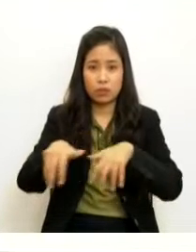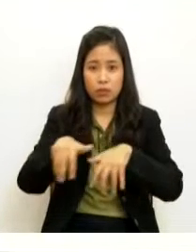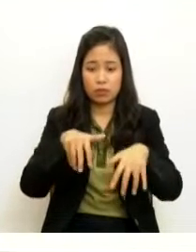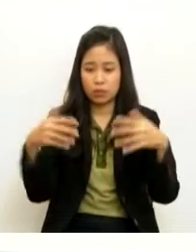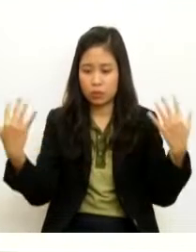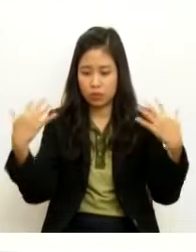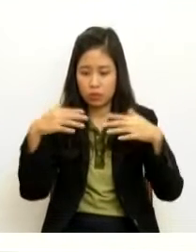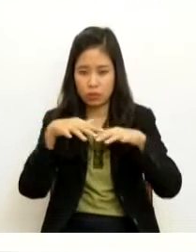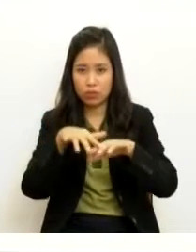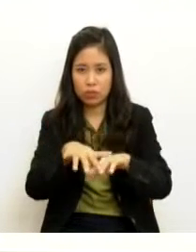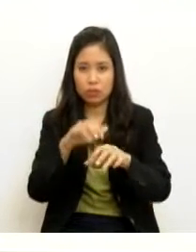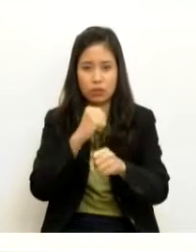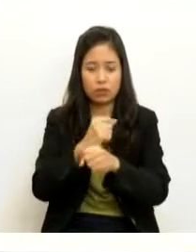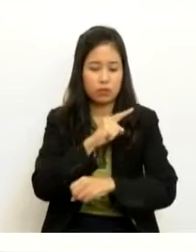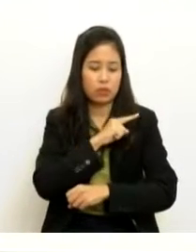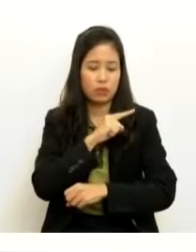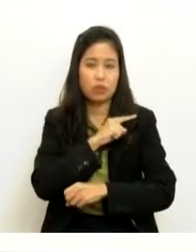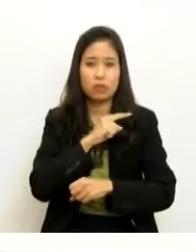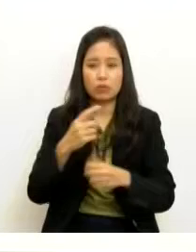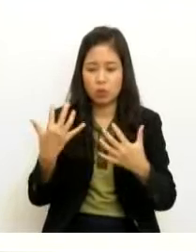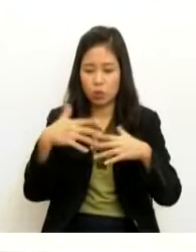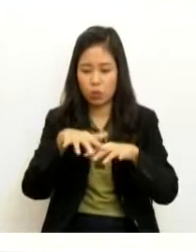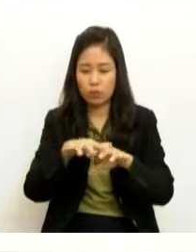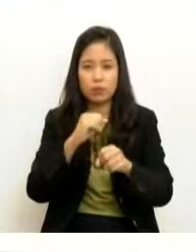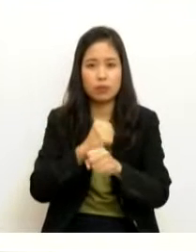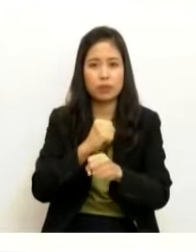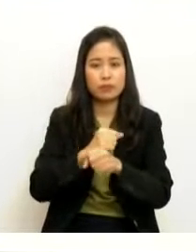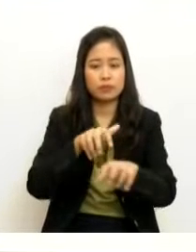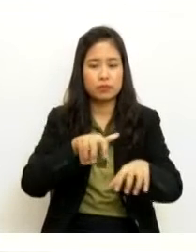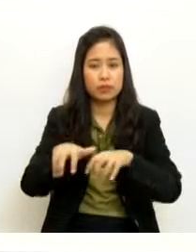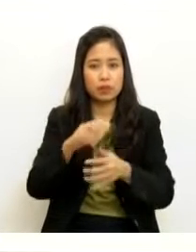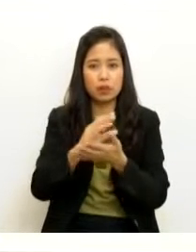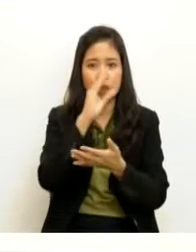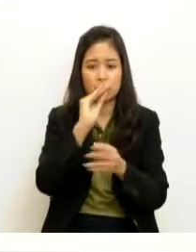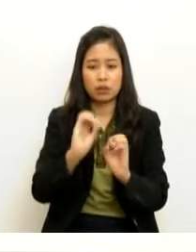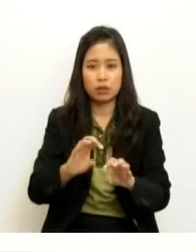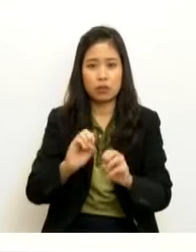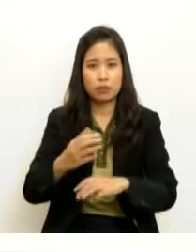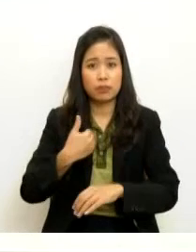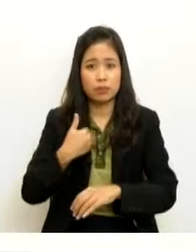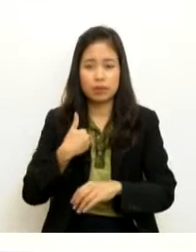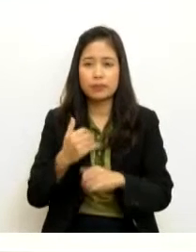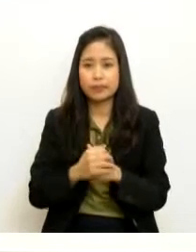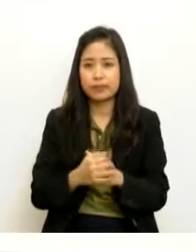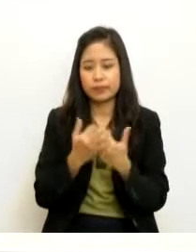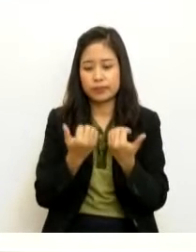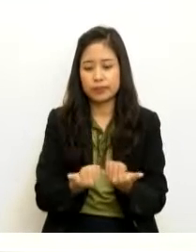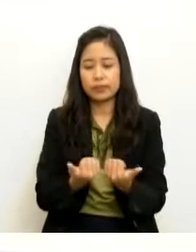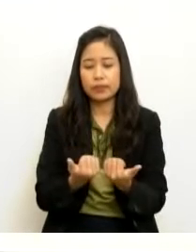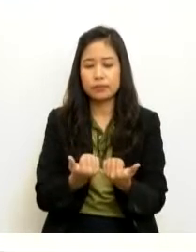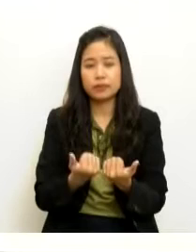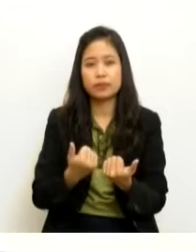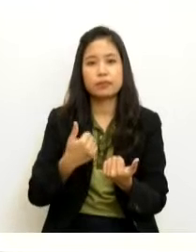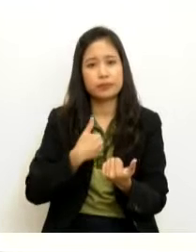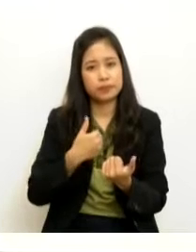มภาคเอกชนเข้ามามีส่วนร่วมในการจัดการศึกษาผมคิดว่าและโดยเฉพาะอย่างยิ่งต้องเป็นโร